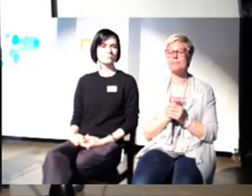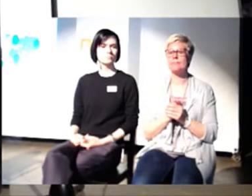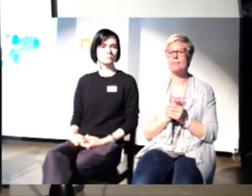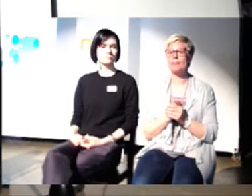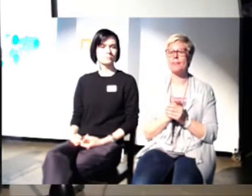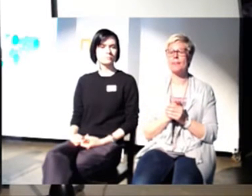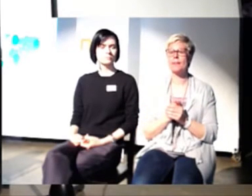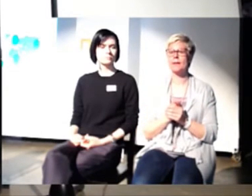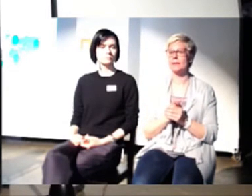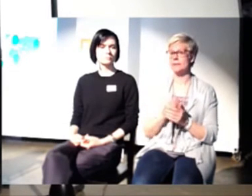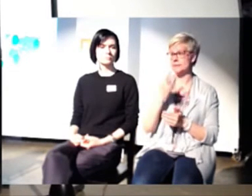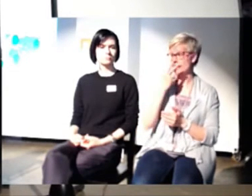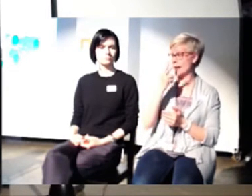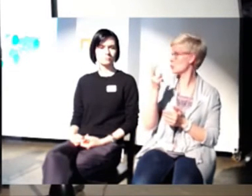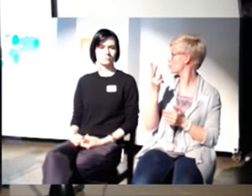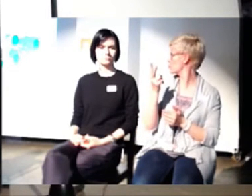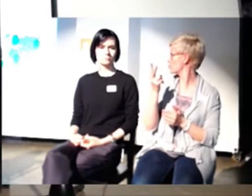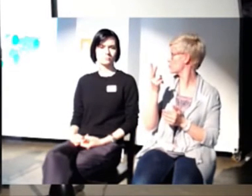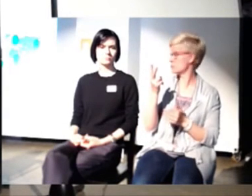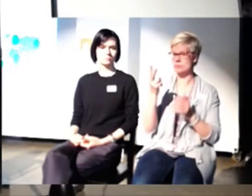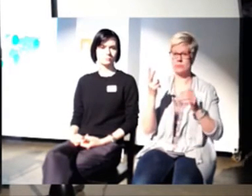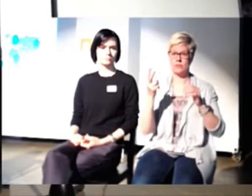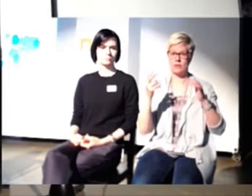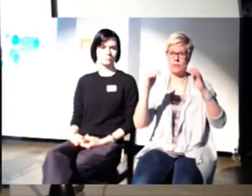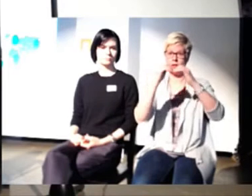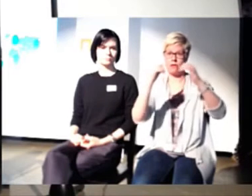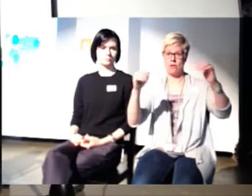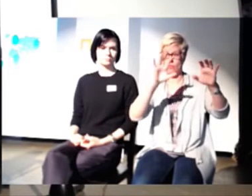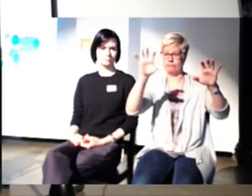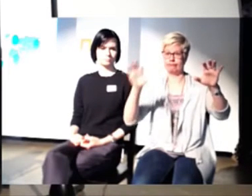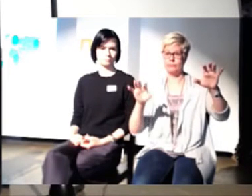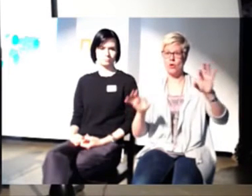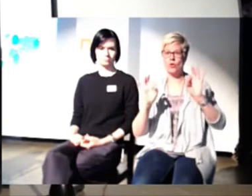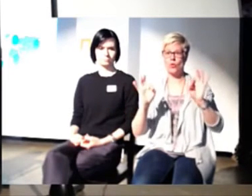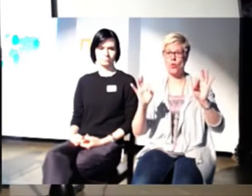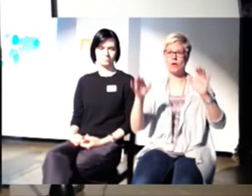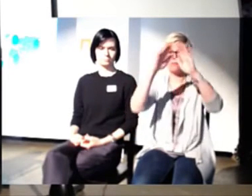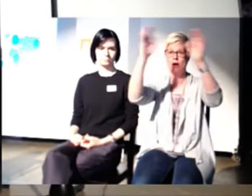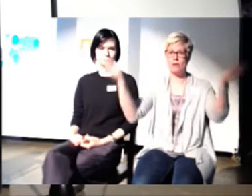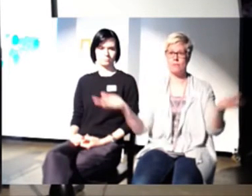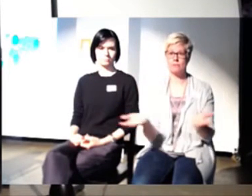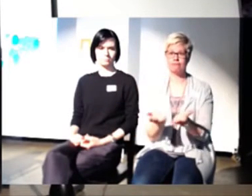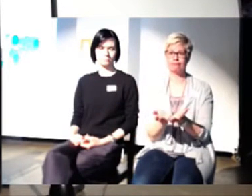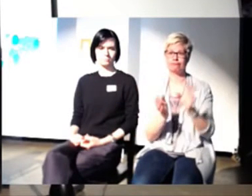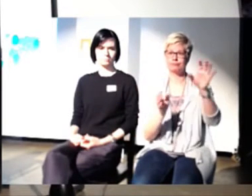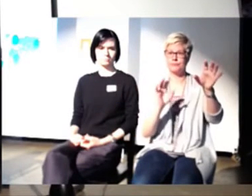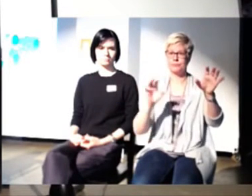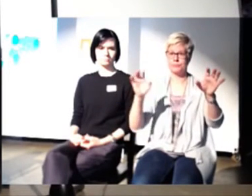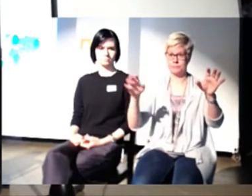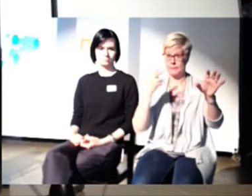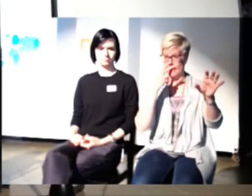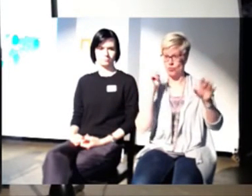sitten tässä näkyy tämä jakauma, miten se jakautuu niin kuin eri puolille maailmaa, niin tässä näkyy,